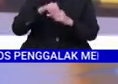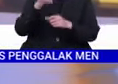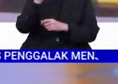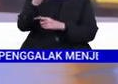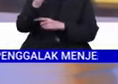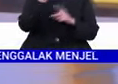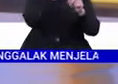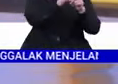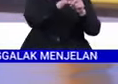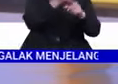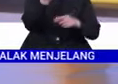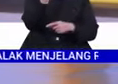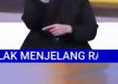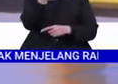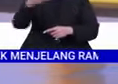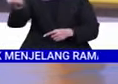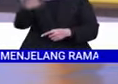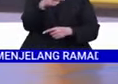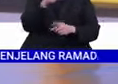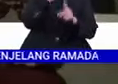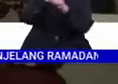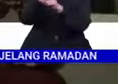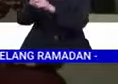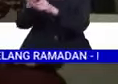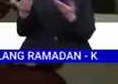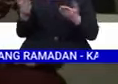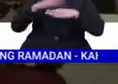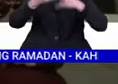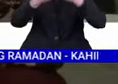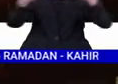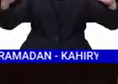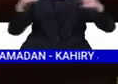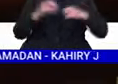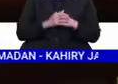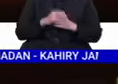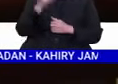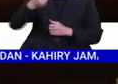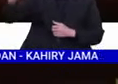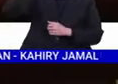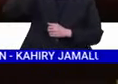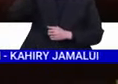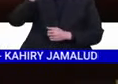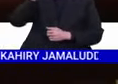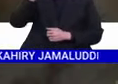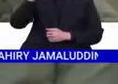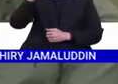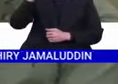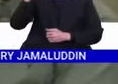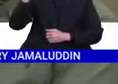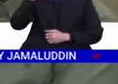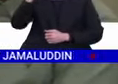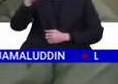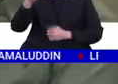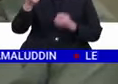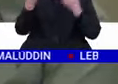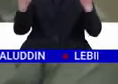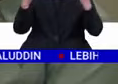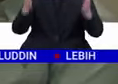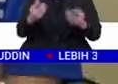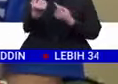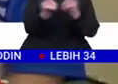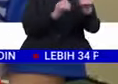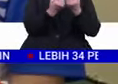Keys penipuan transaksi dalam talian Hai pengaruhnya Junaidah Arbain berkata kebanyakan pengguna yang mengemukakan